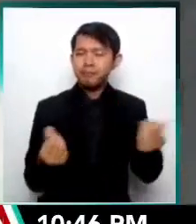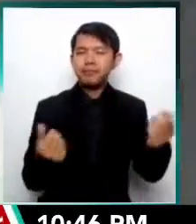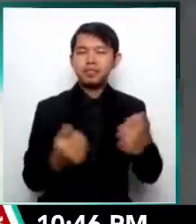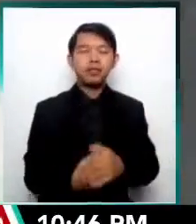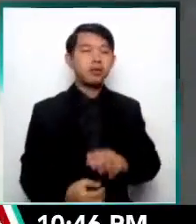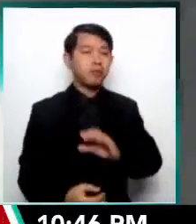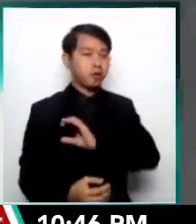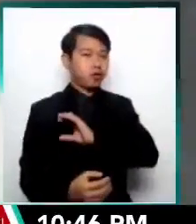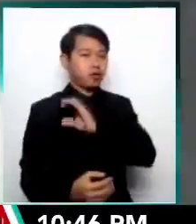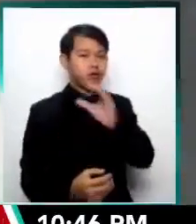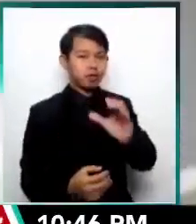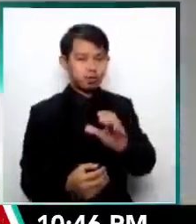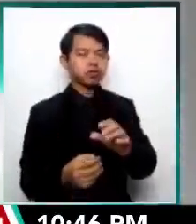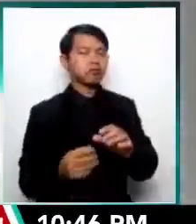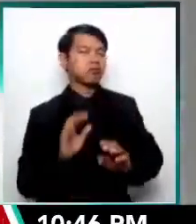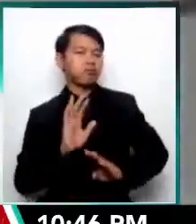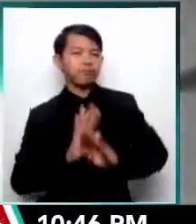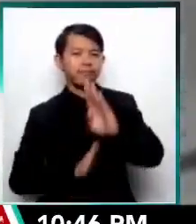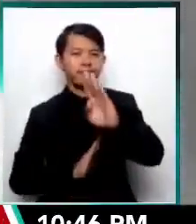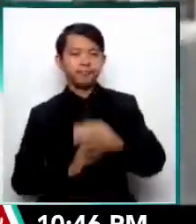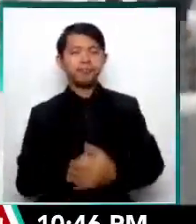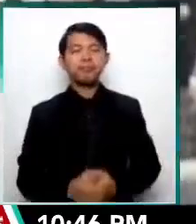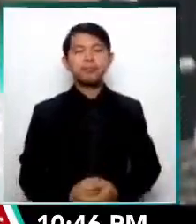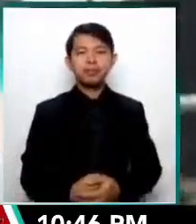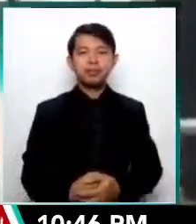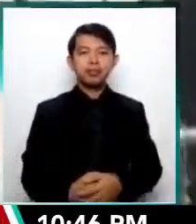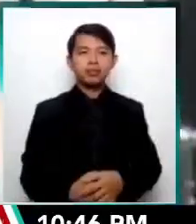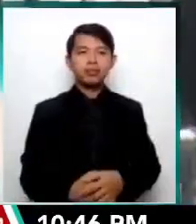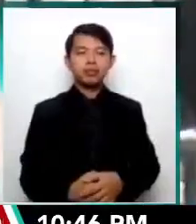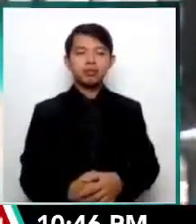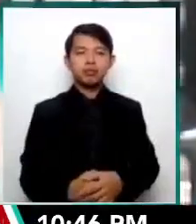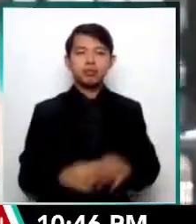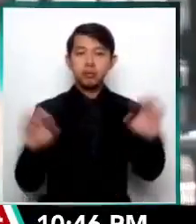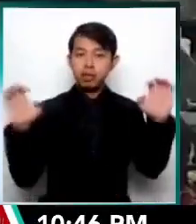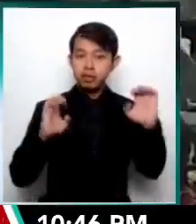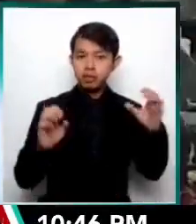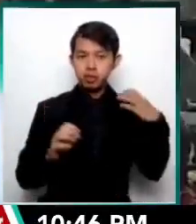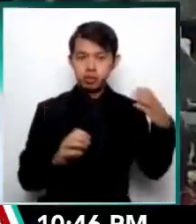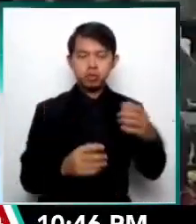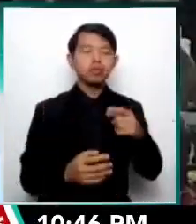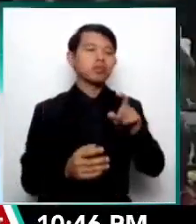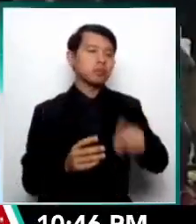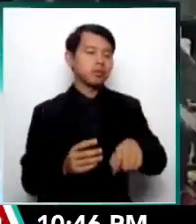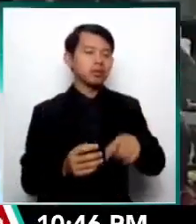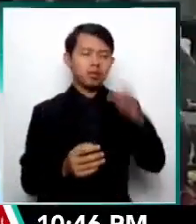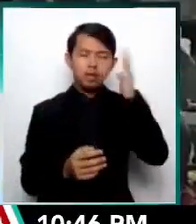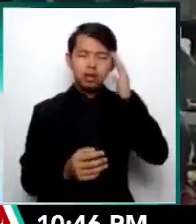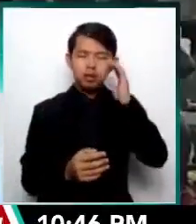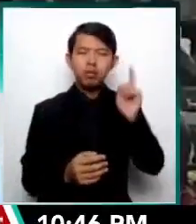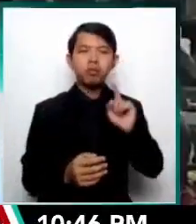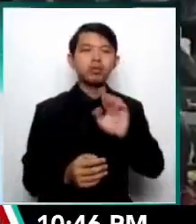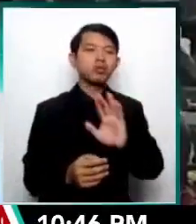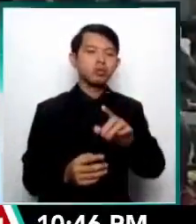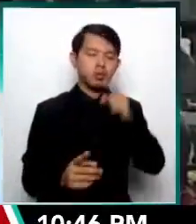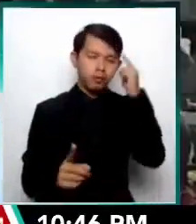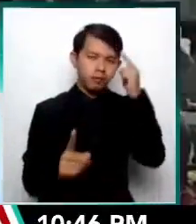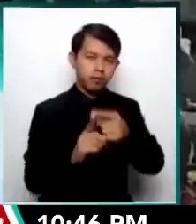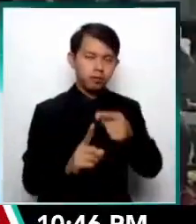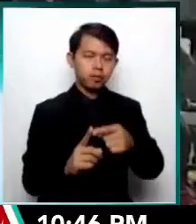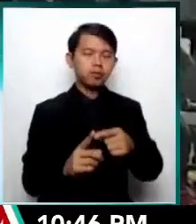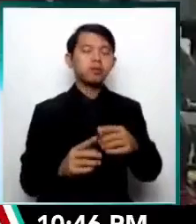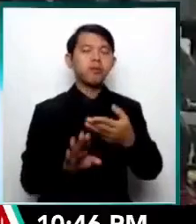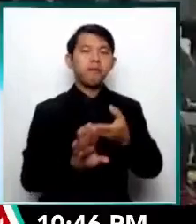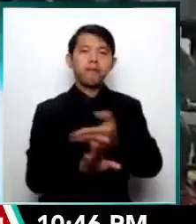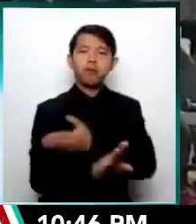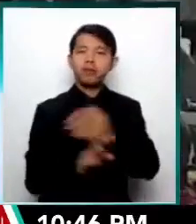coach, alamin muna ang iyong overall health condition bago mag-exercise. Minsan karamihan maraming mga kababayan natin